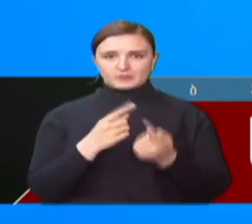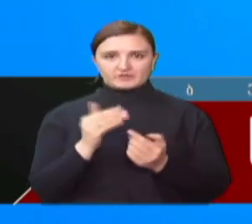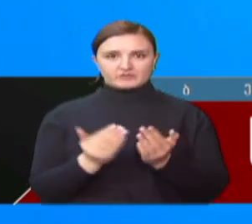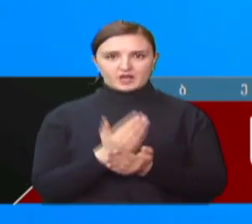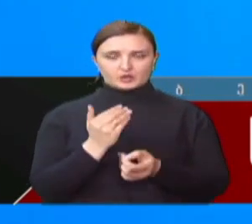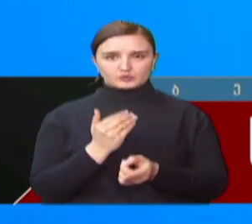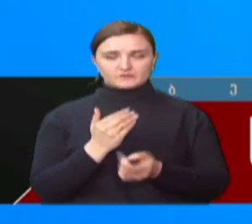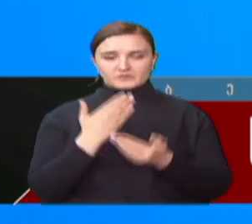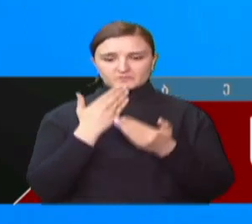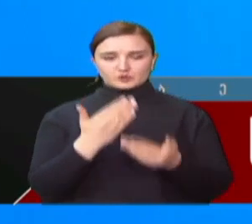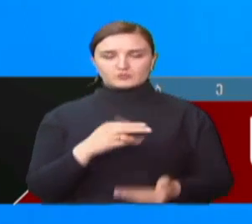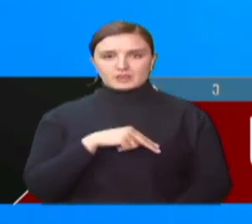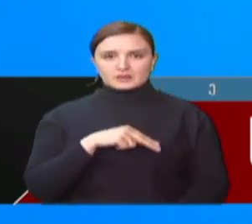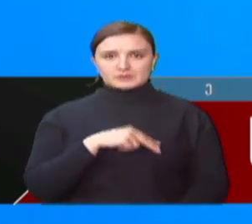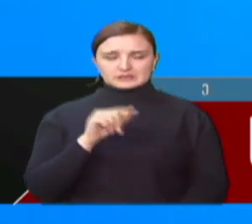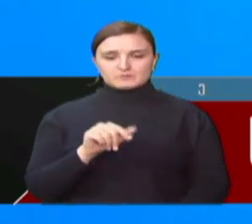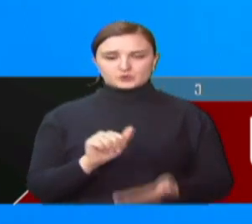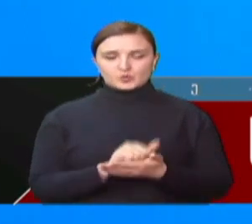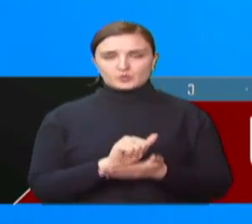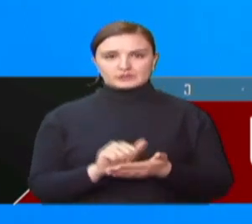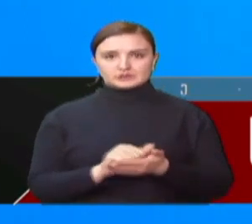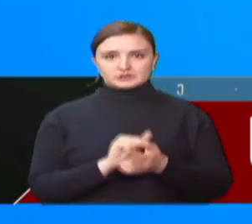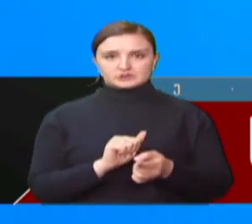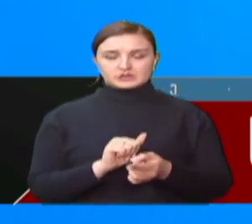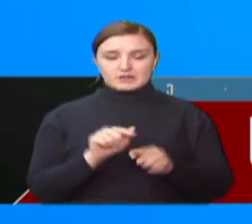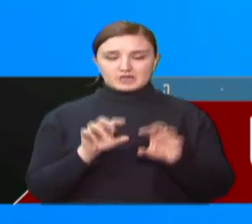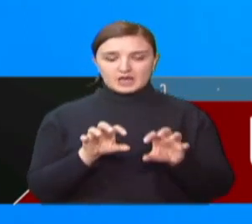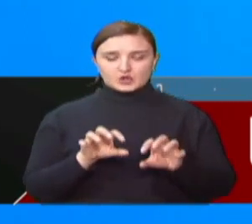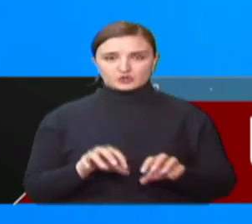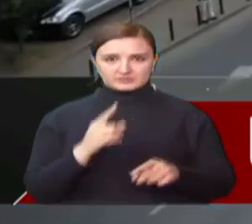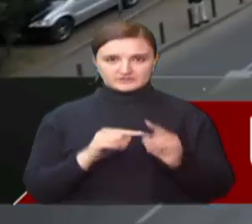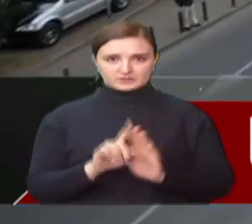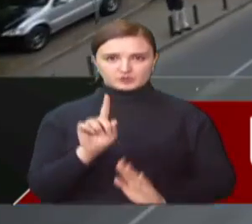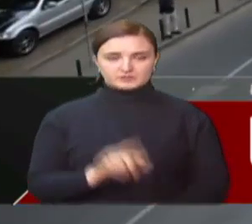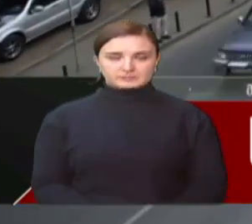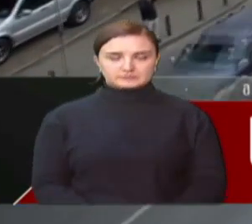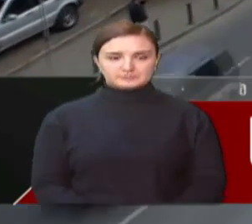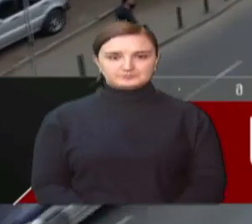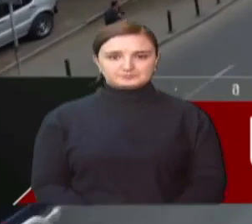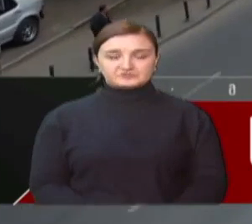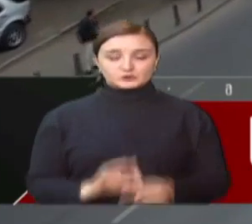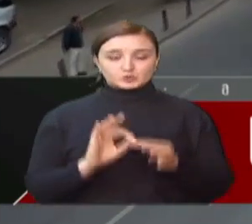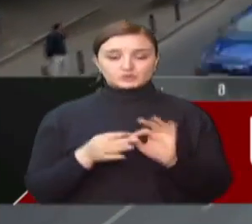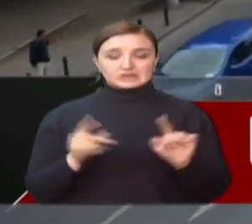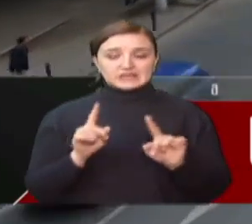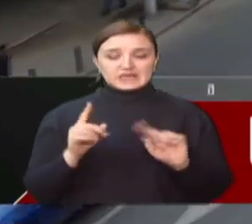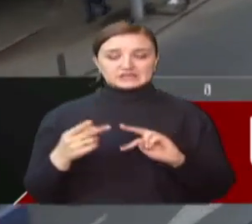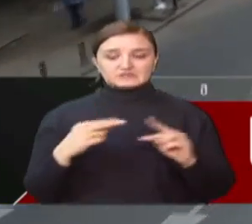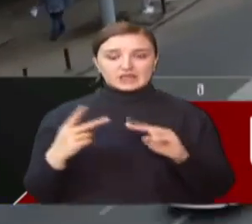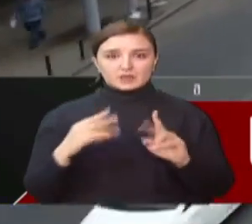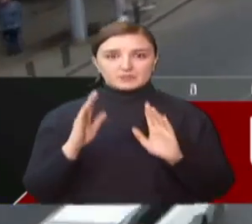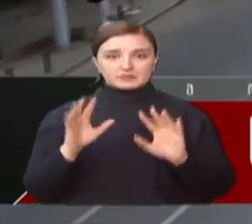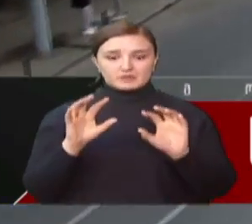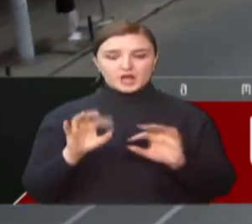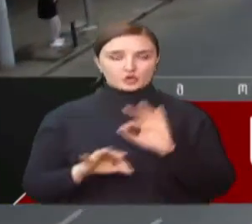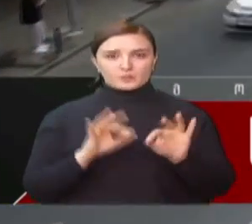და მიმართოთ პარლამენტს ამ დოკუმენტის ამ კანონის ასამოქმედებლად. Კონკრეტულად რა ცვლილებების შევა